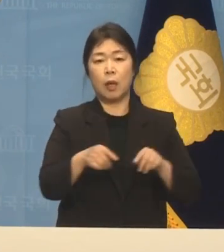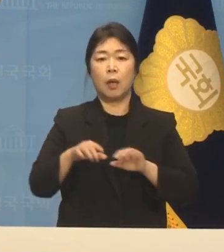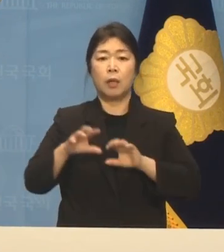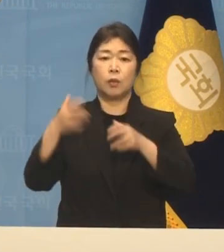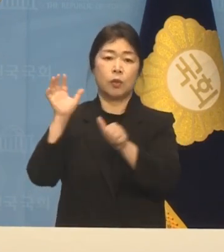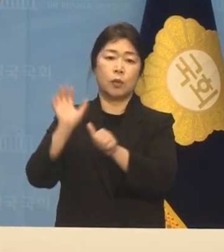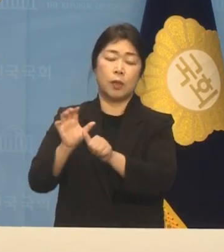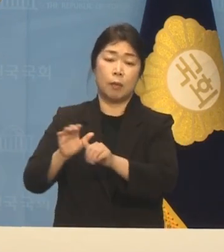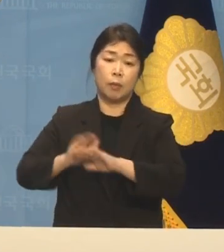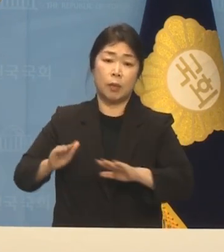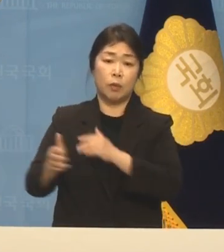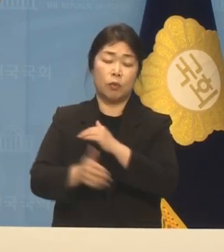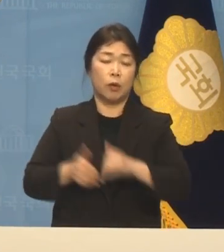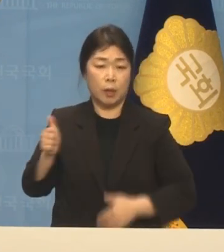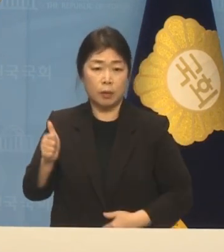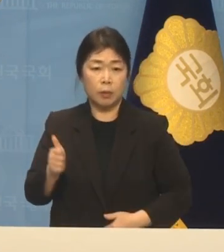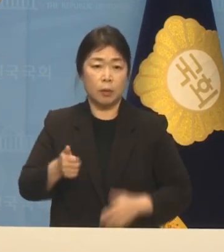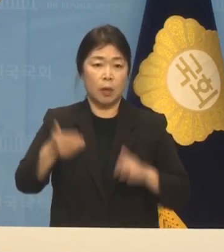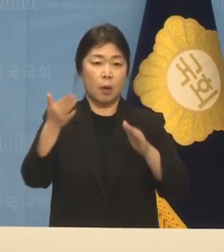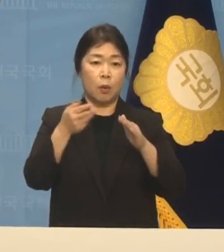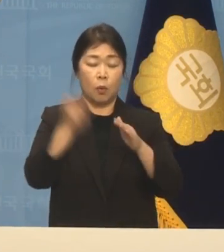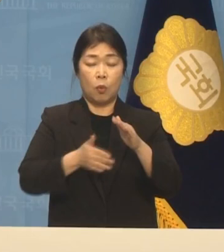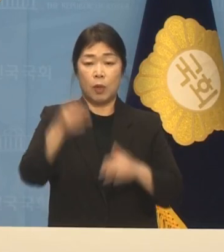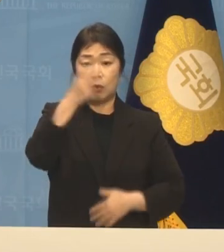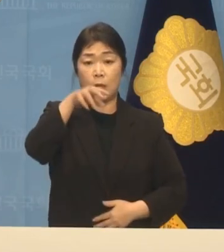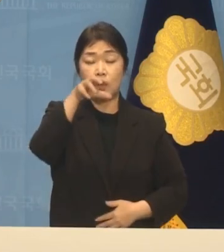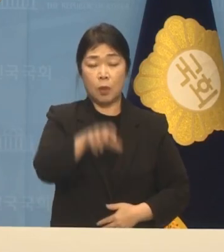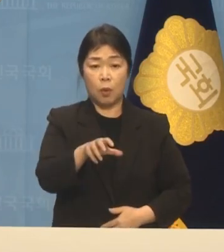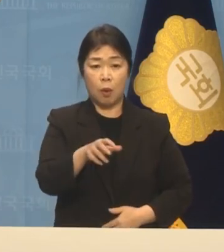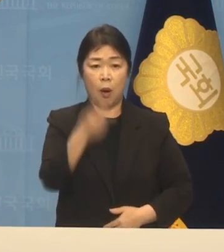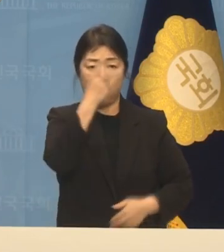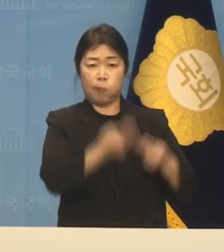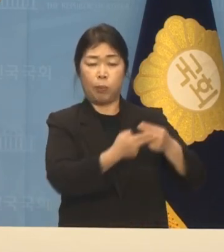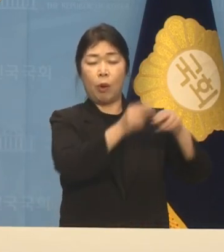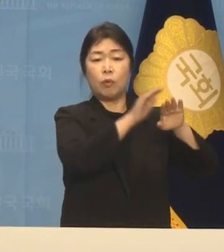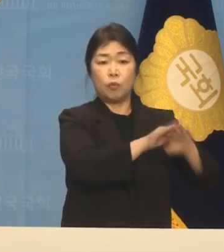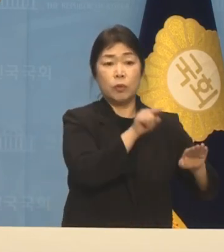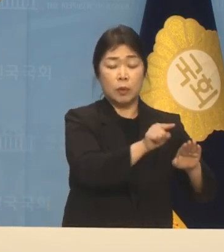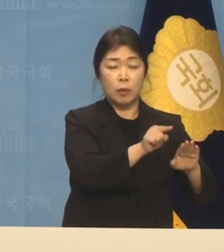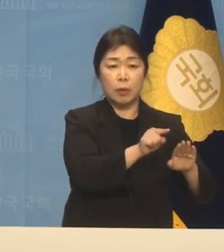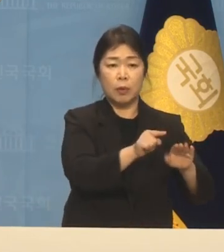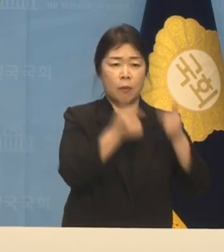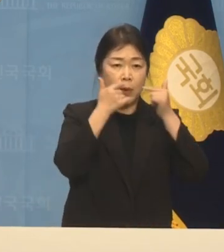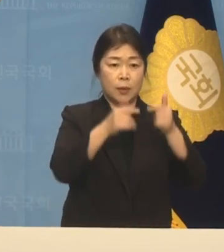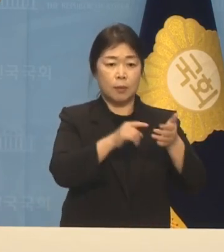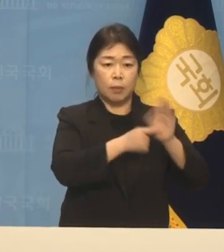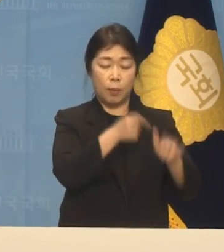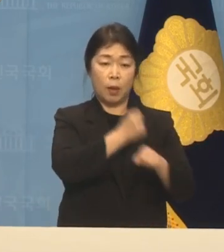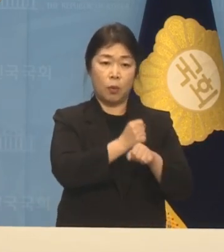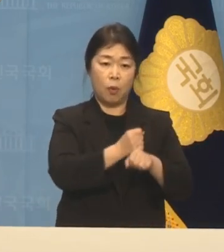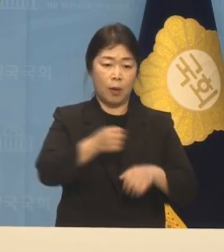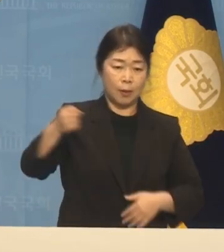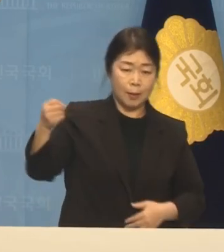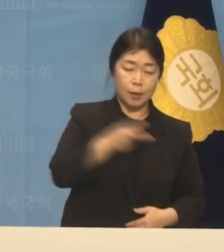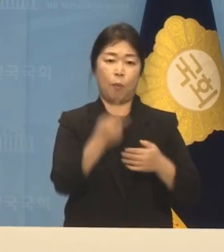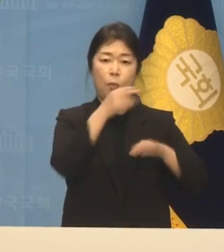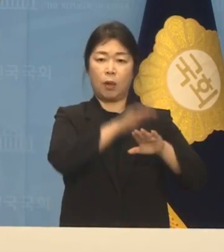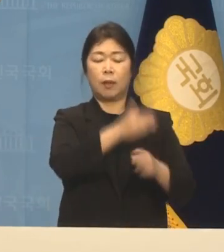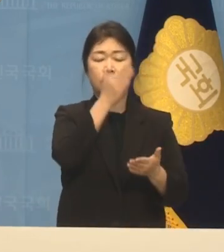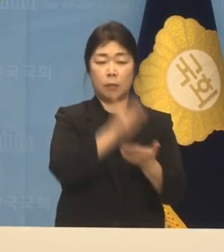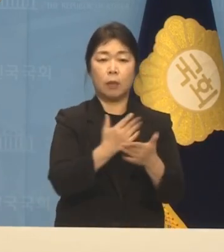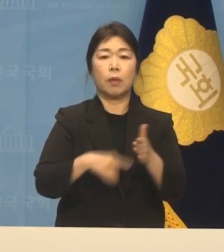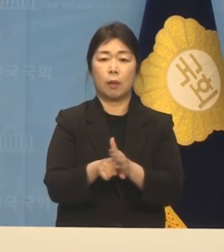고발한 검찰의 디지털 캐비넷 의혹의 진실을 명명백백하게 밝히고 다시는 이런 수사농단을 벌이지 못하도록